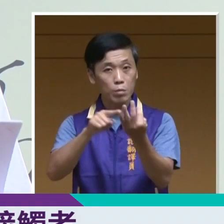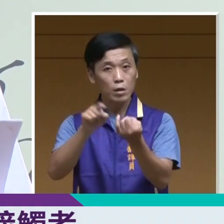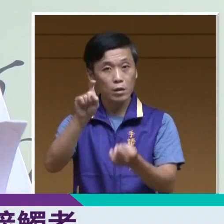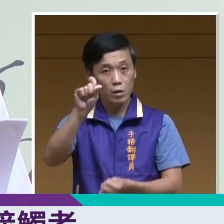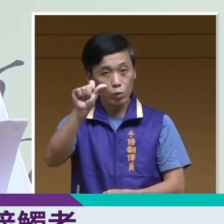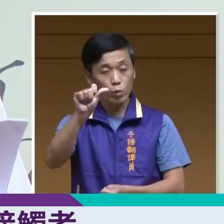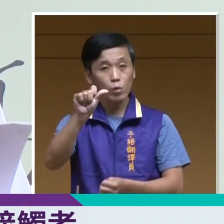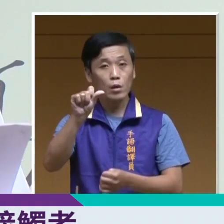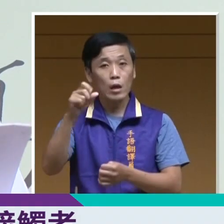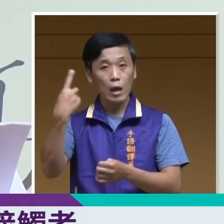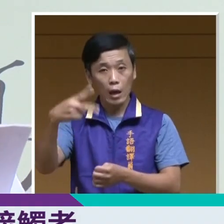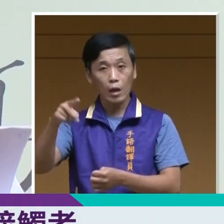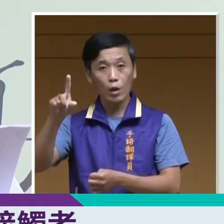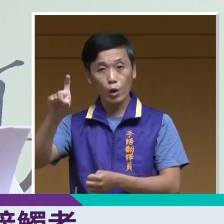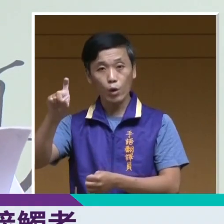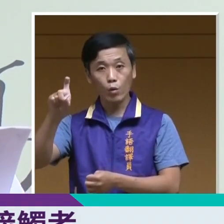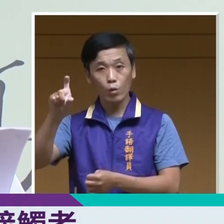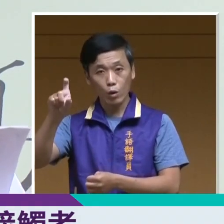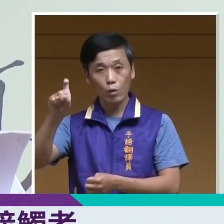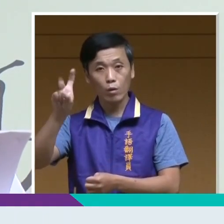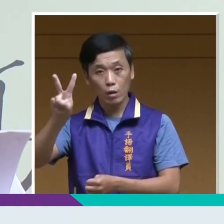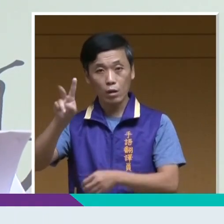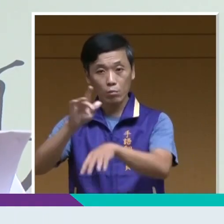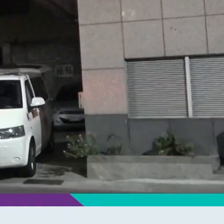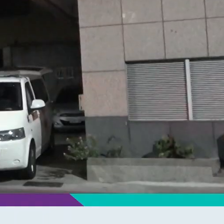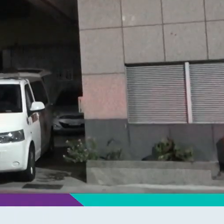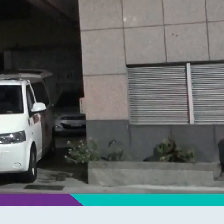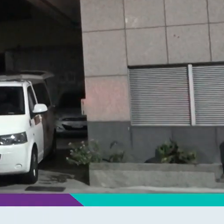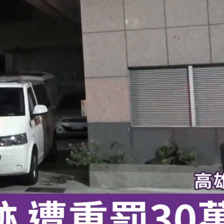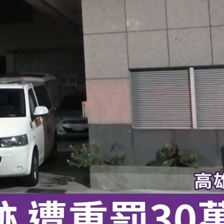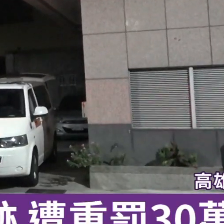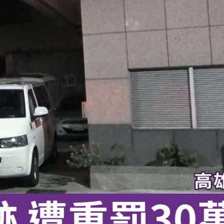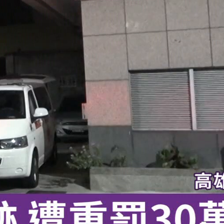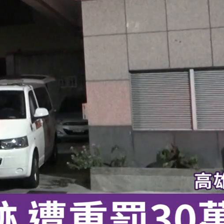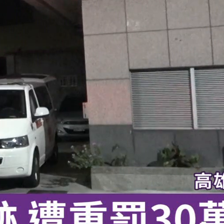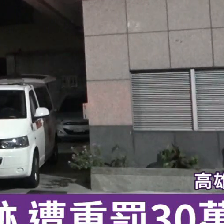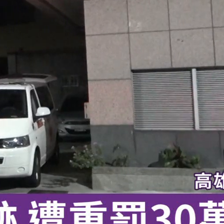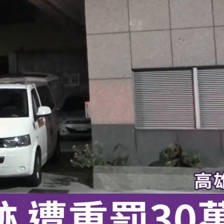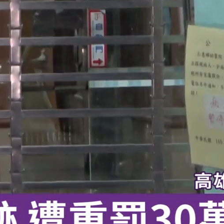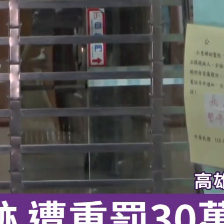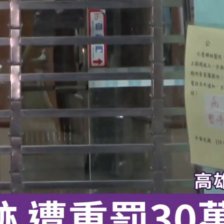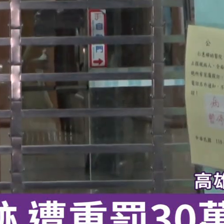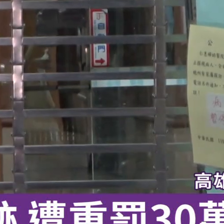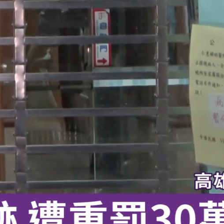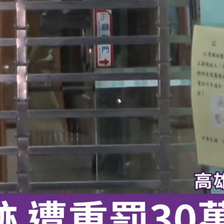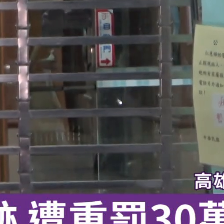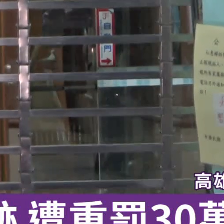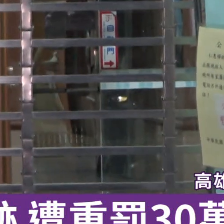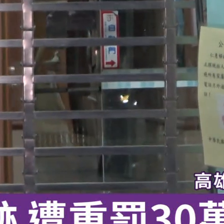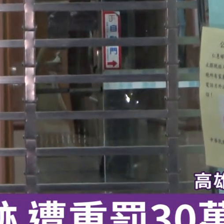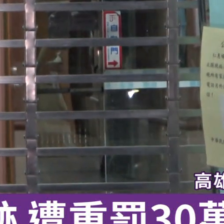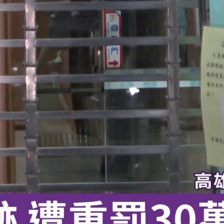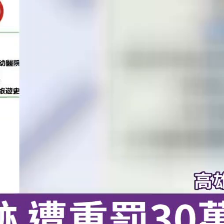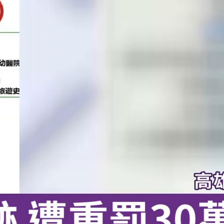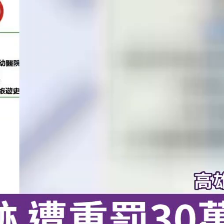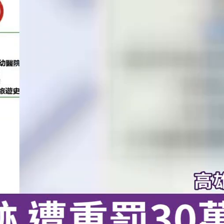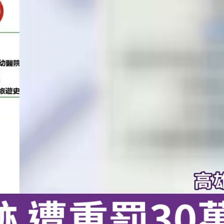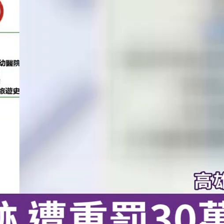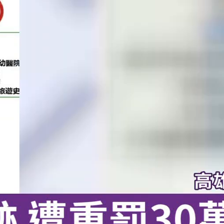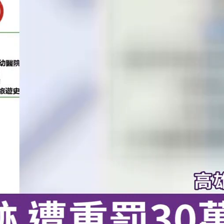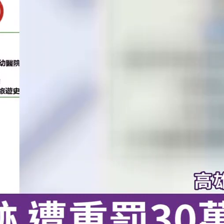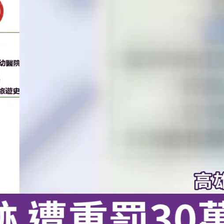触跟62位的这个接触者，也全部都是阴性。 另外一起先前感染事件，仁惠医院的一名行政人